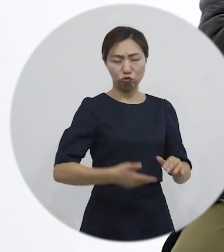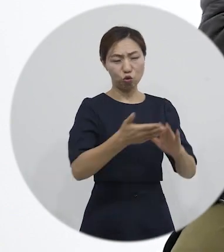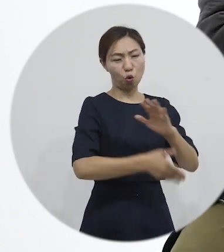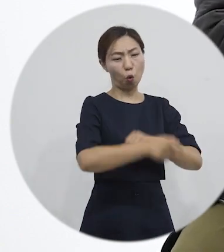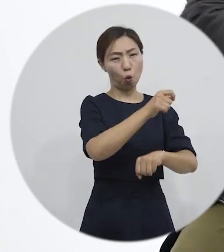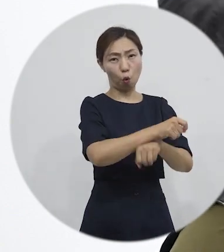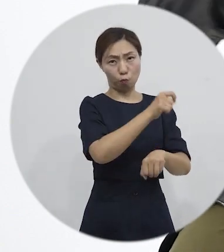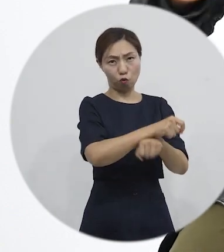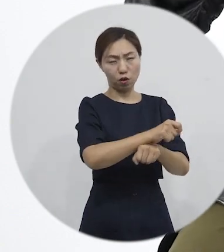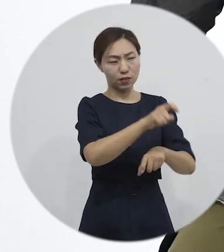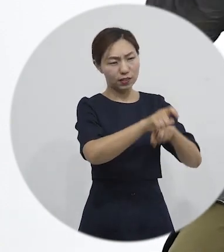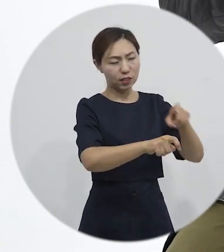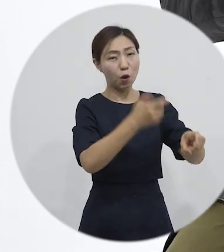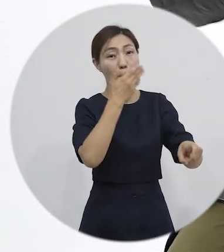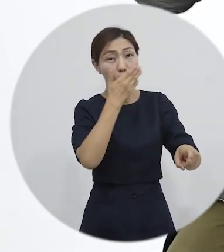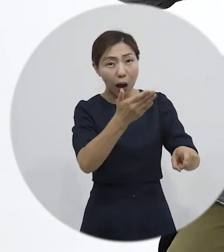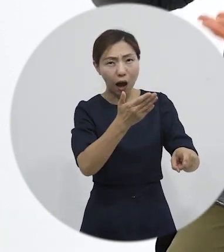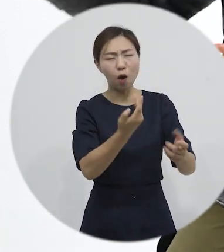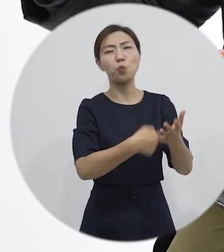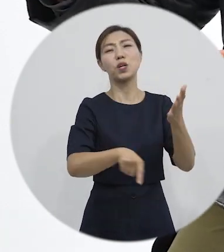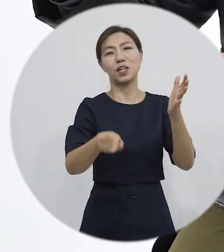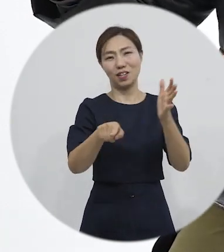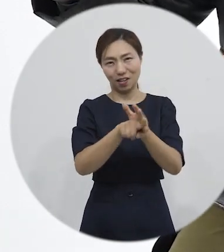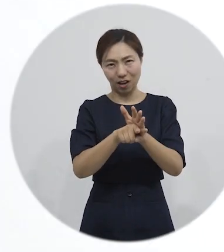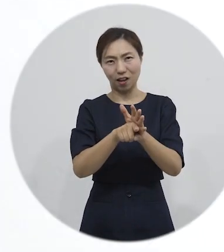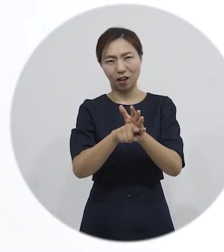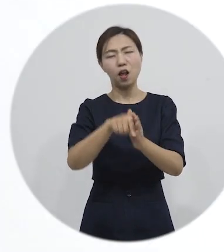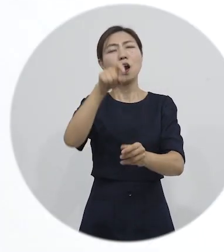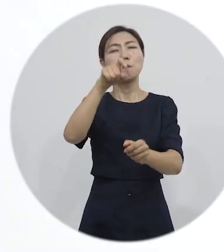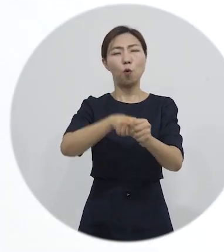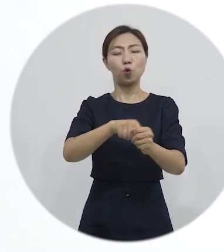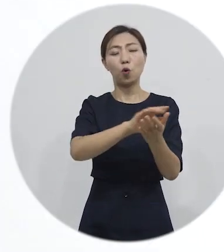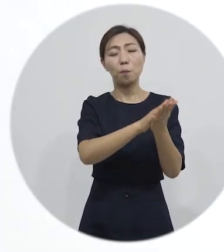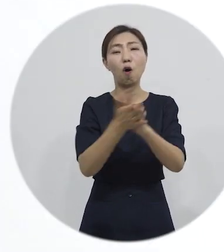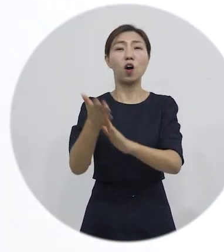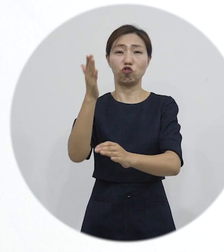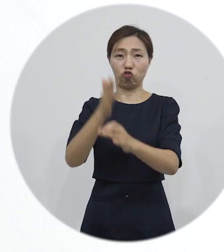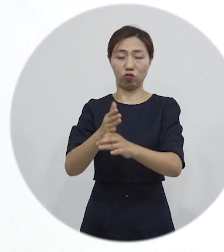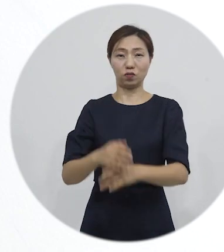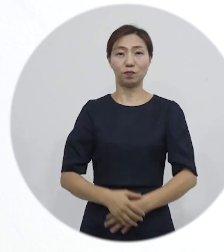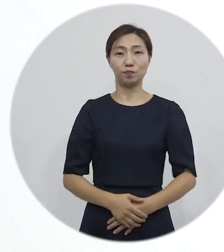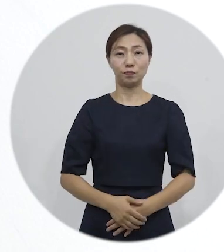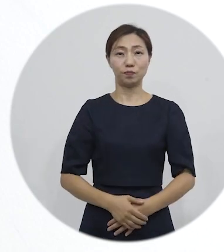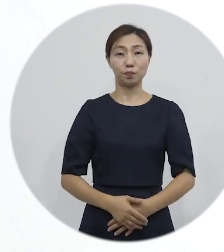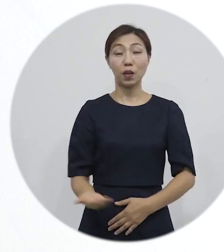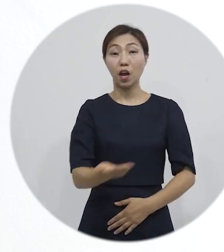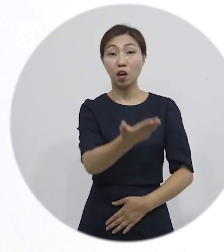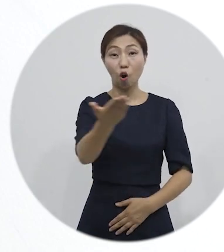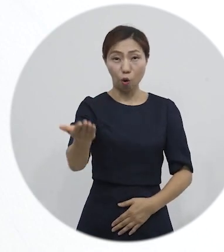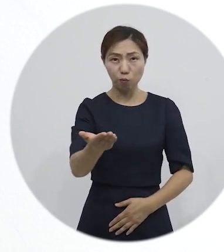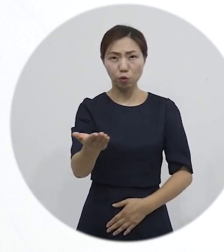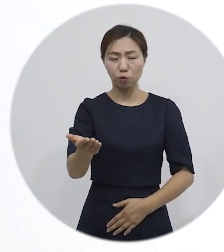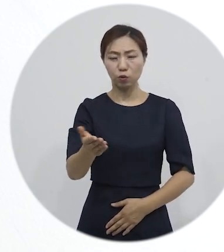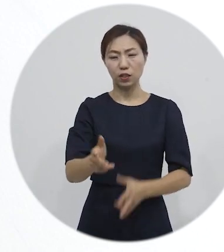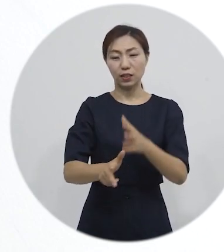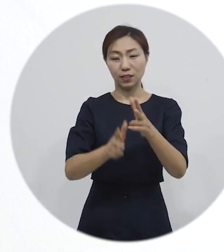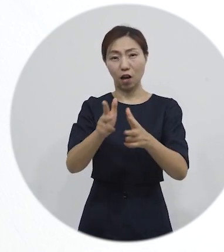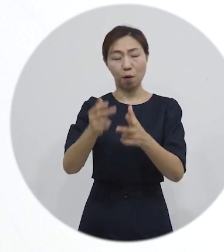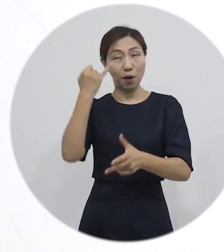이 목적을 향해서 이 제도들이 바뀌어가고 있습니다. 그러니까 사업을 제안하시는 여러분들